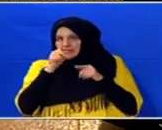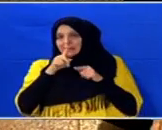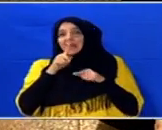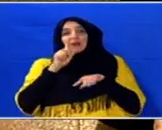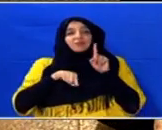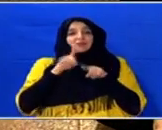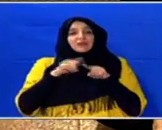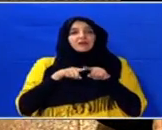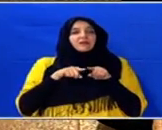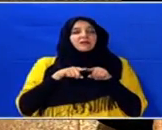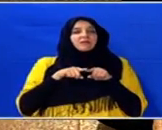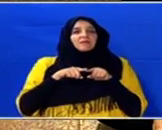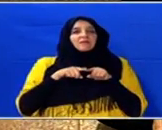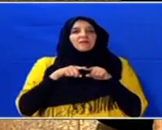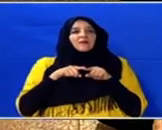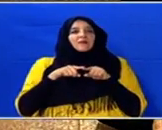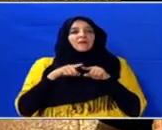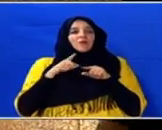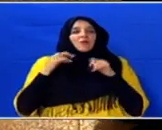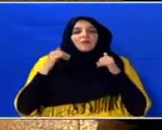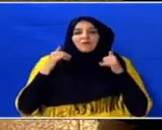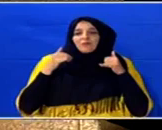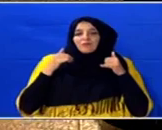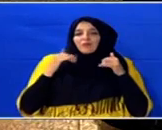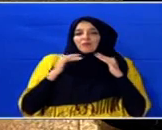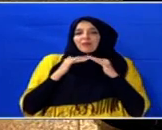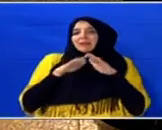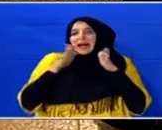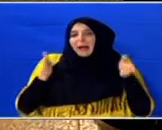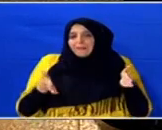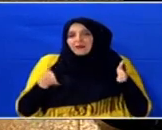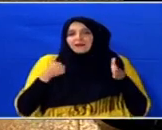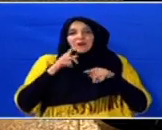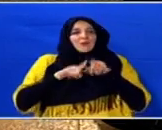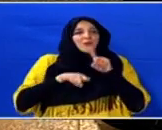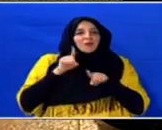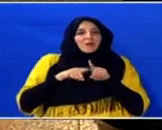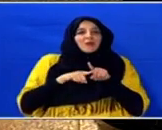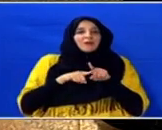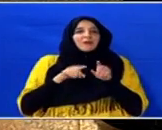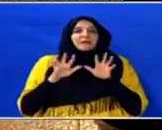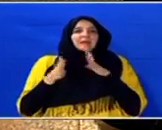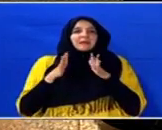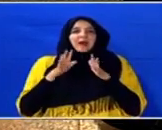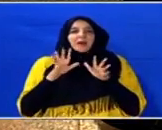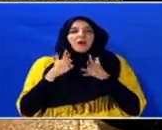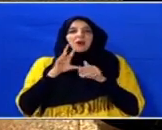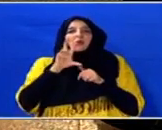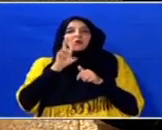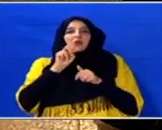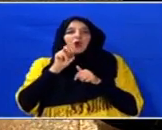نتاع هذا الأثاث؟ شحال القيمة نتاعه؟ القيمة تاعو من جوية 30